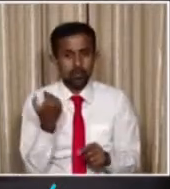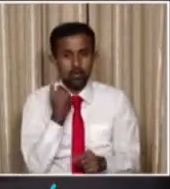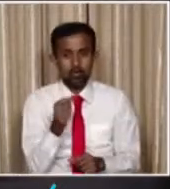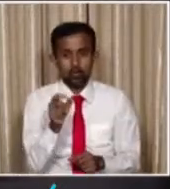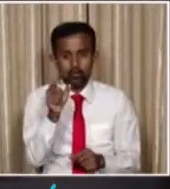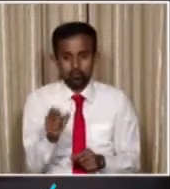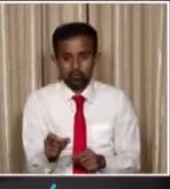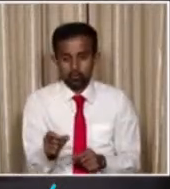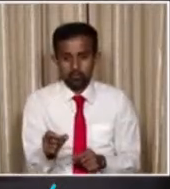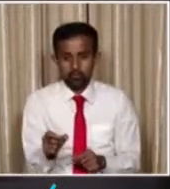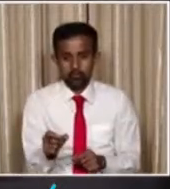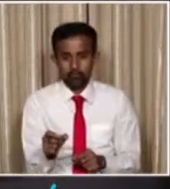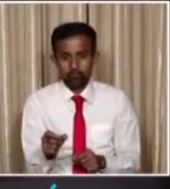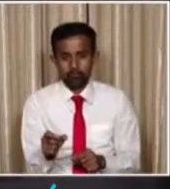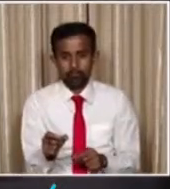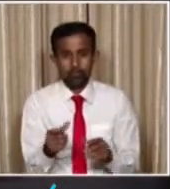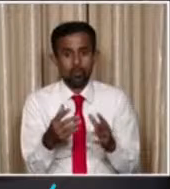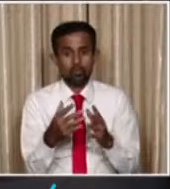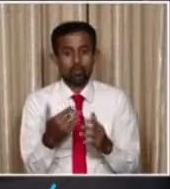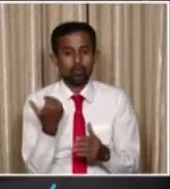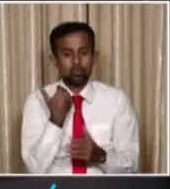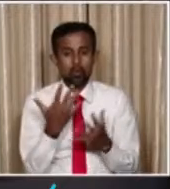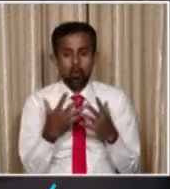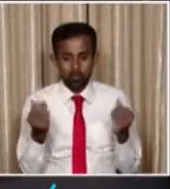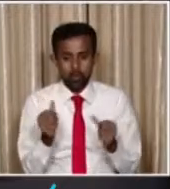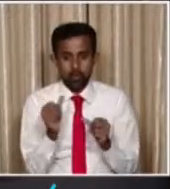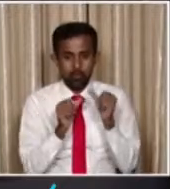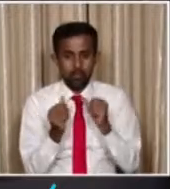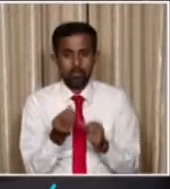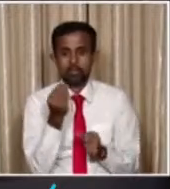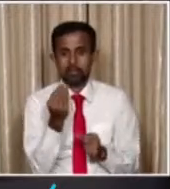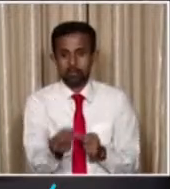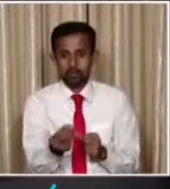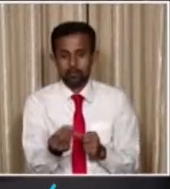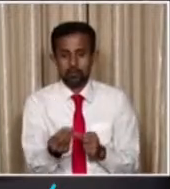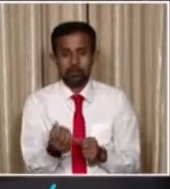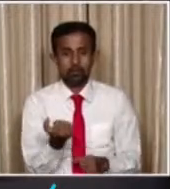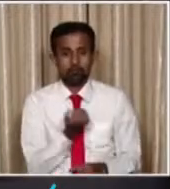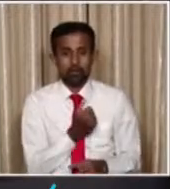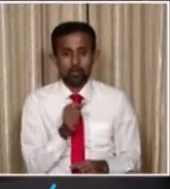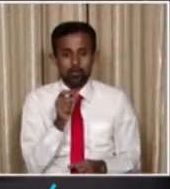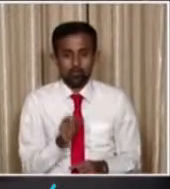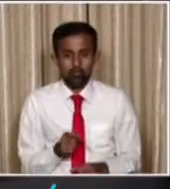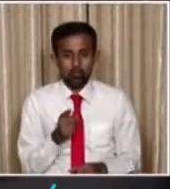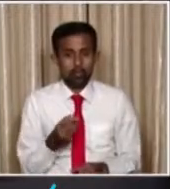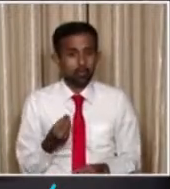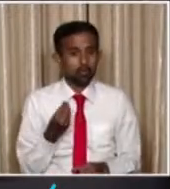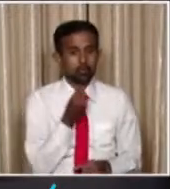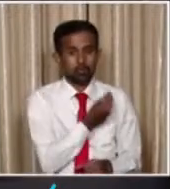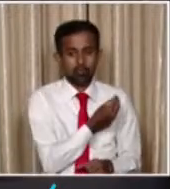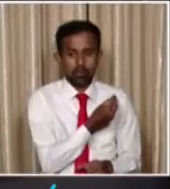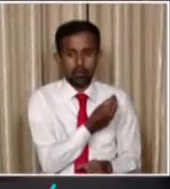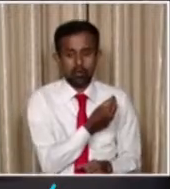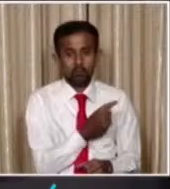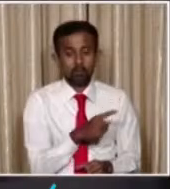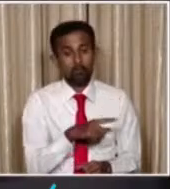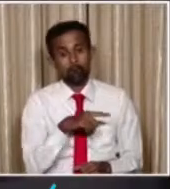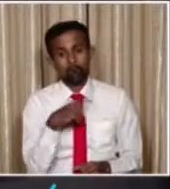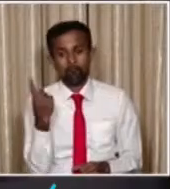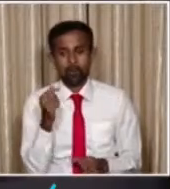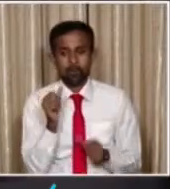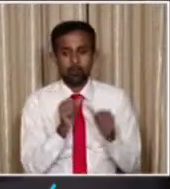රෝගියාව සනීප කරන්න තමයි මේ බෙහෙත ලබා දෙන්නේ. හැබැයි වෛද්‍යවරයාට ඒක යවලා තියෙනවා නම් ඒ බෙහෙත නැතුව වෙන